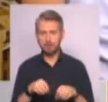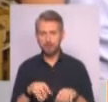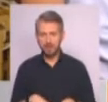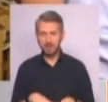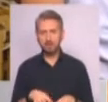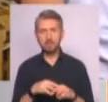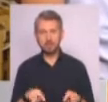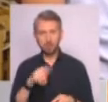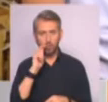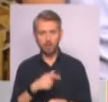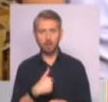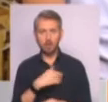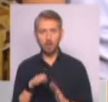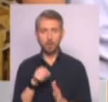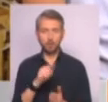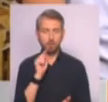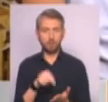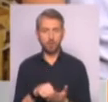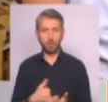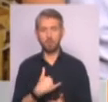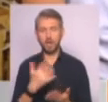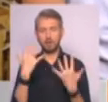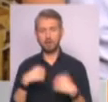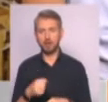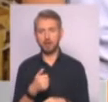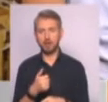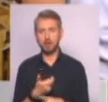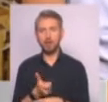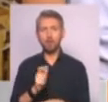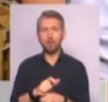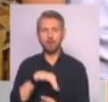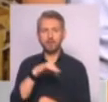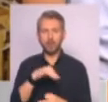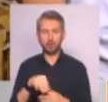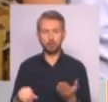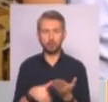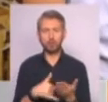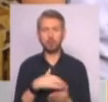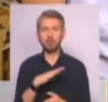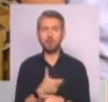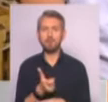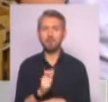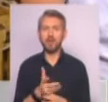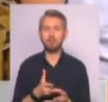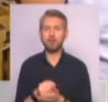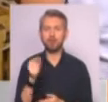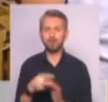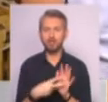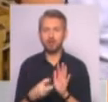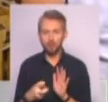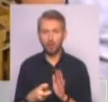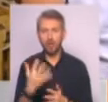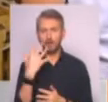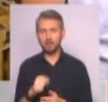Вот под нее я подпала. У меня забрали понад налышек субсидии. У меня была переплата 1700, понад налышек